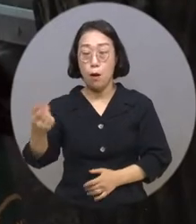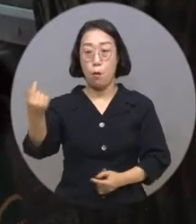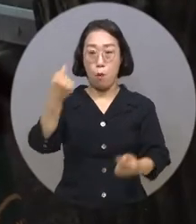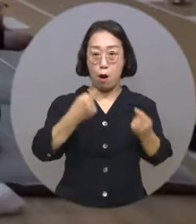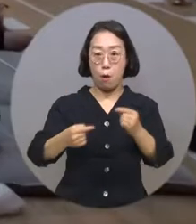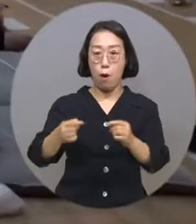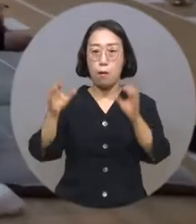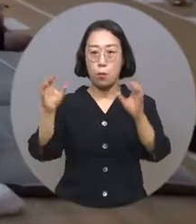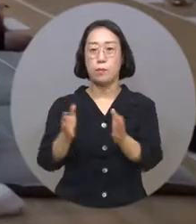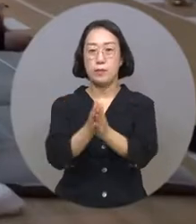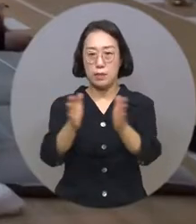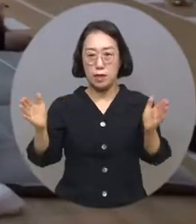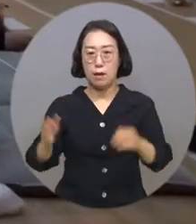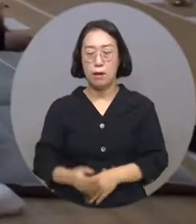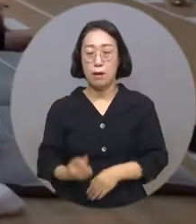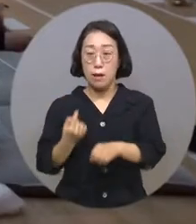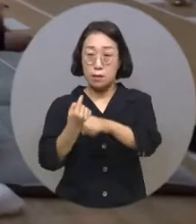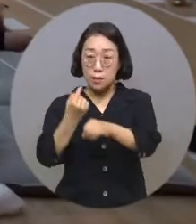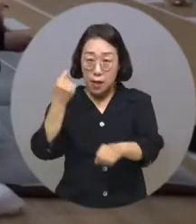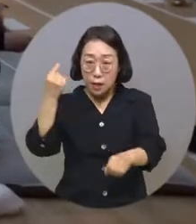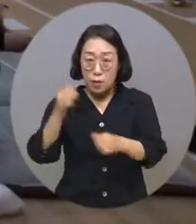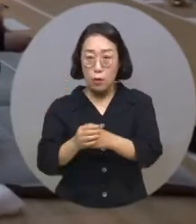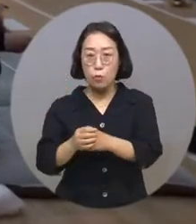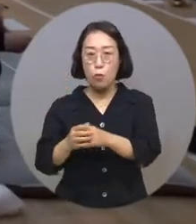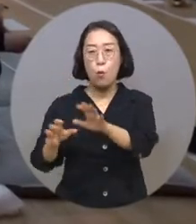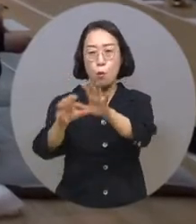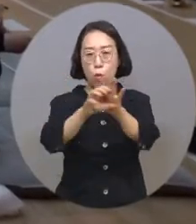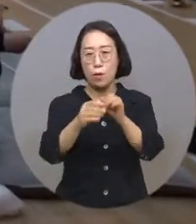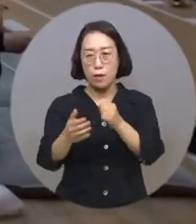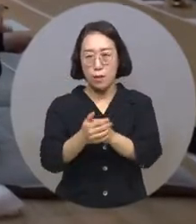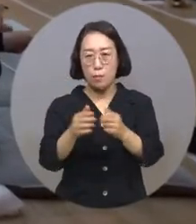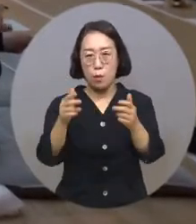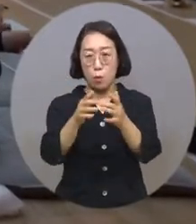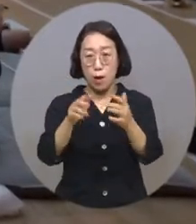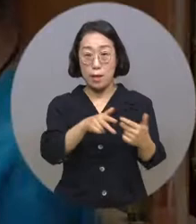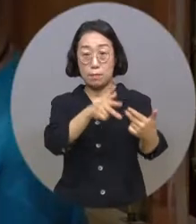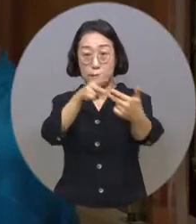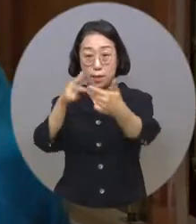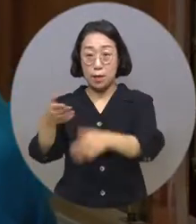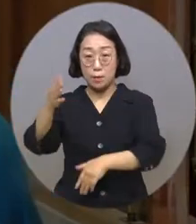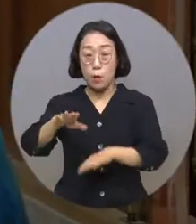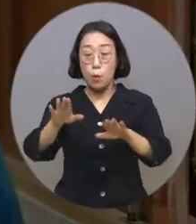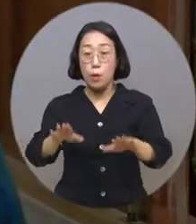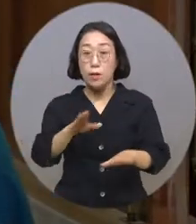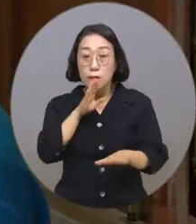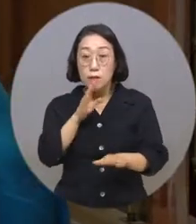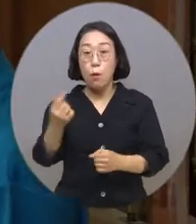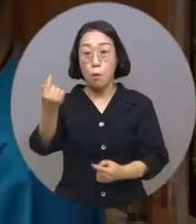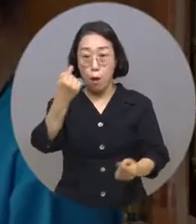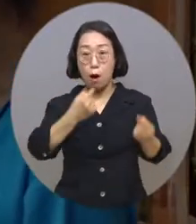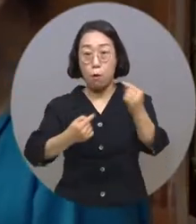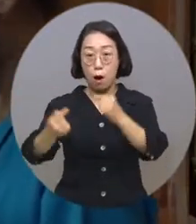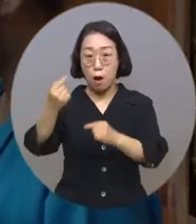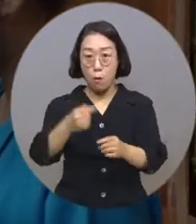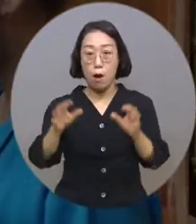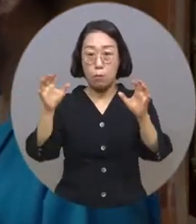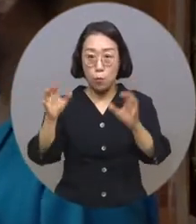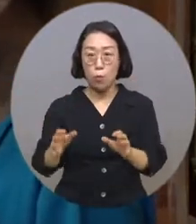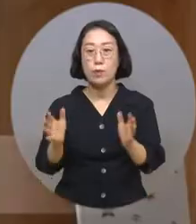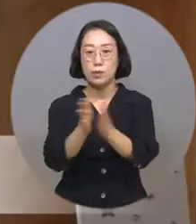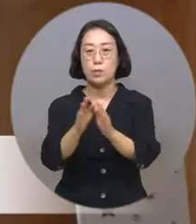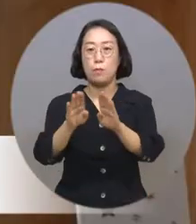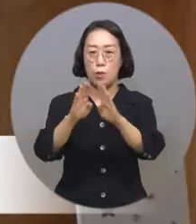개최했습니다. 작년에 코로나19로 인해 온라인 비대면 수업으로 진행이 됐지만 올해는 월정사 일원에서 오프라인으로